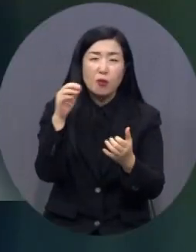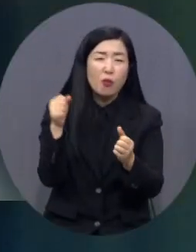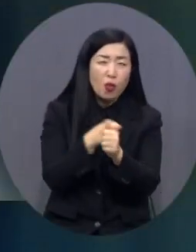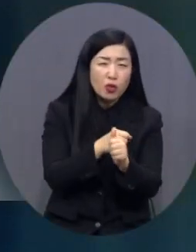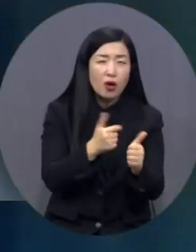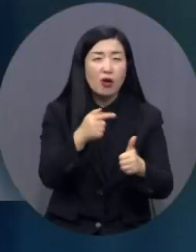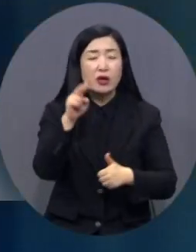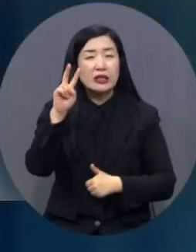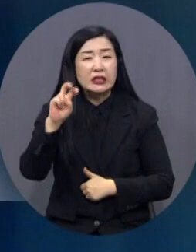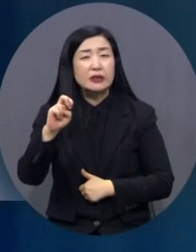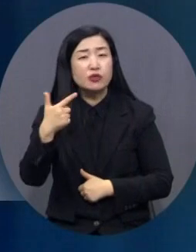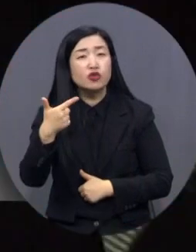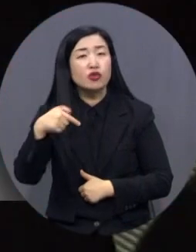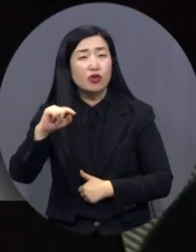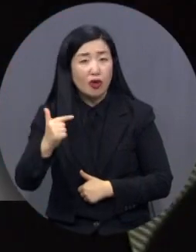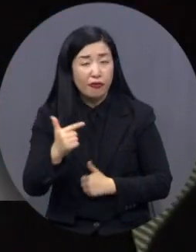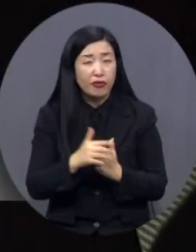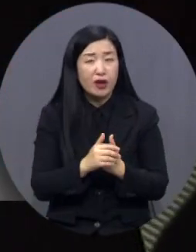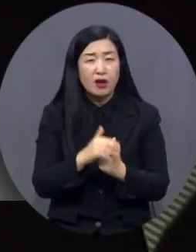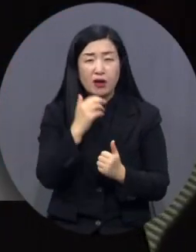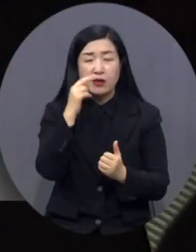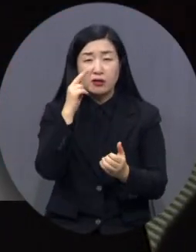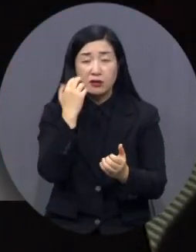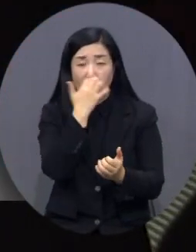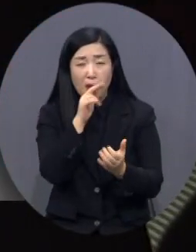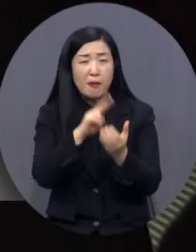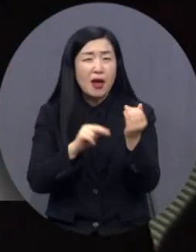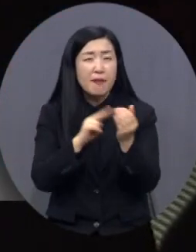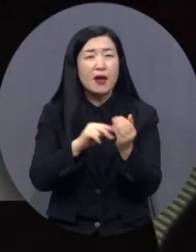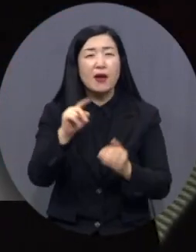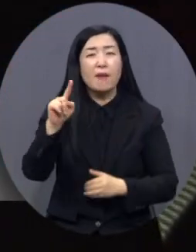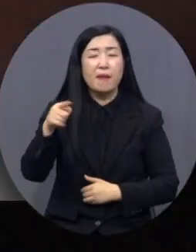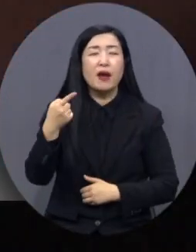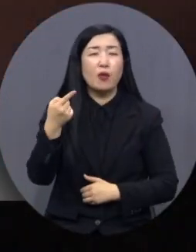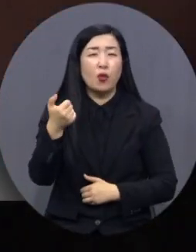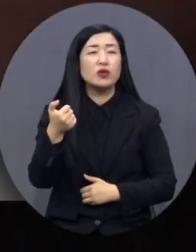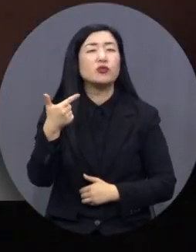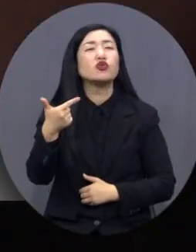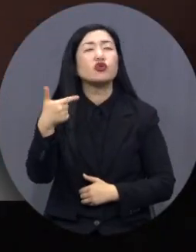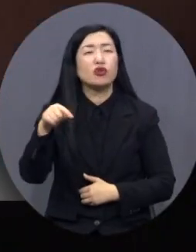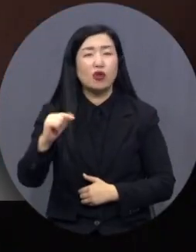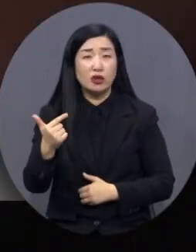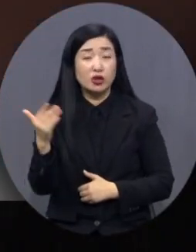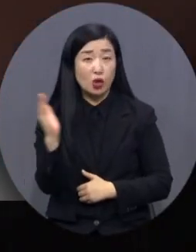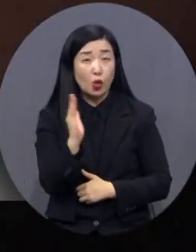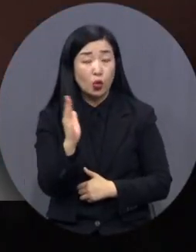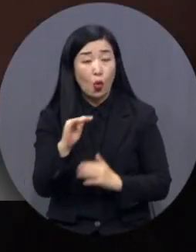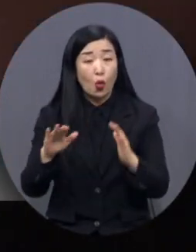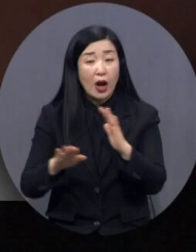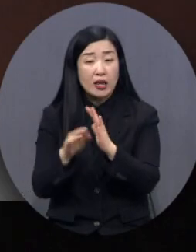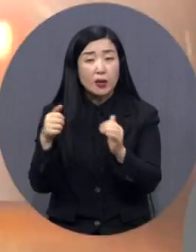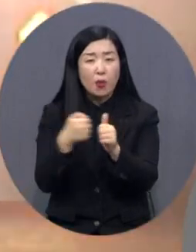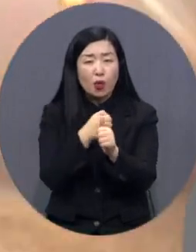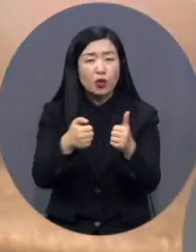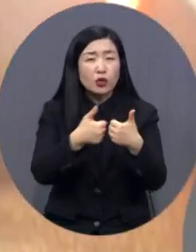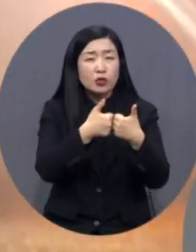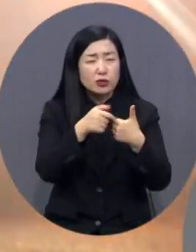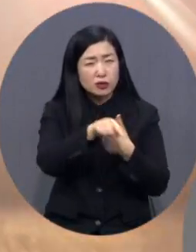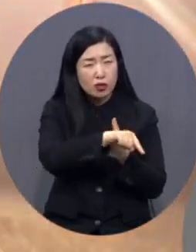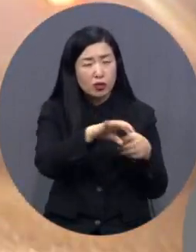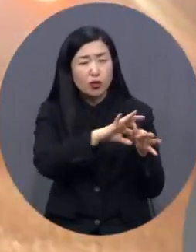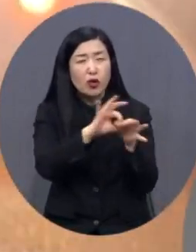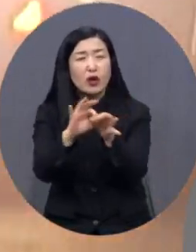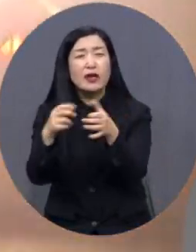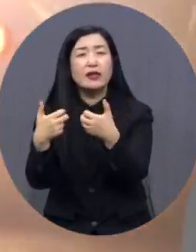260여 건 성매매 피해 상담 150여 건 등입니다 한편 가정 폭력 등 상담을 통해 확인된